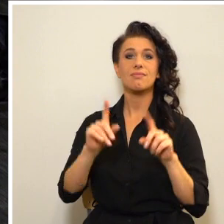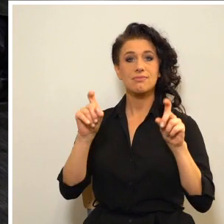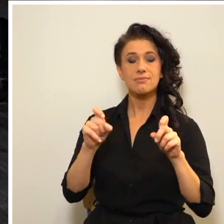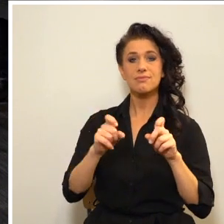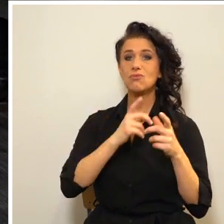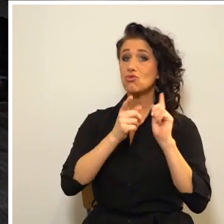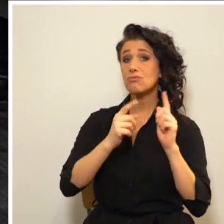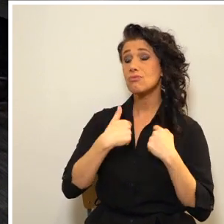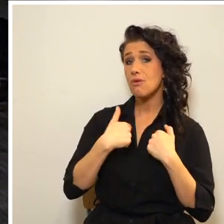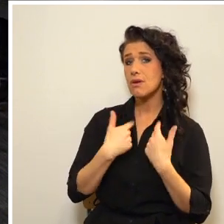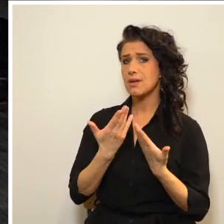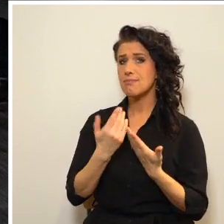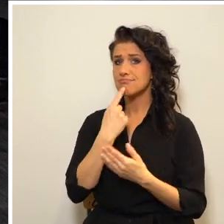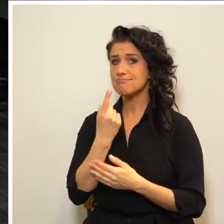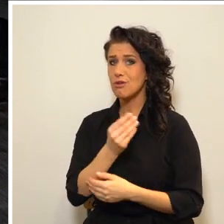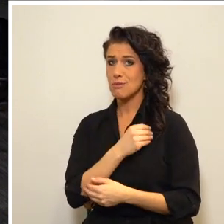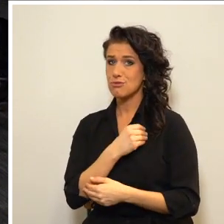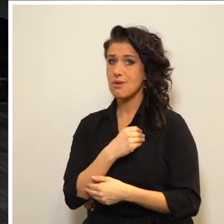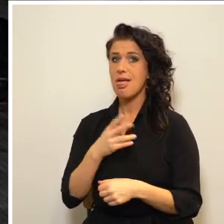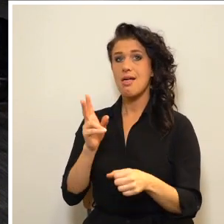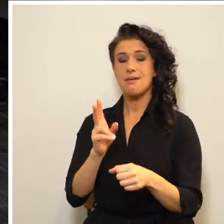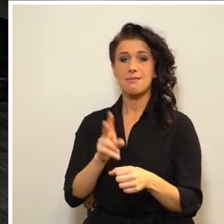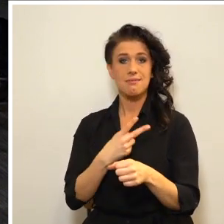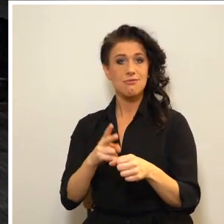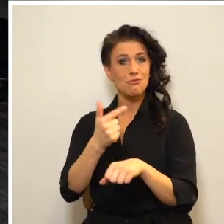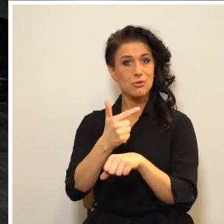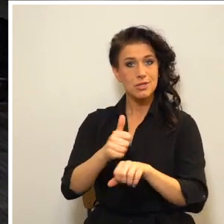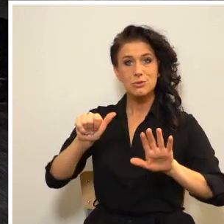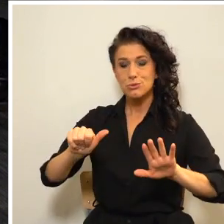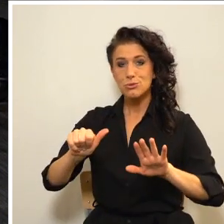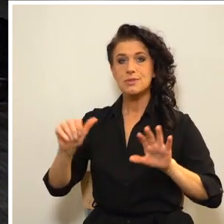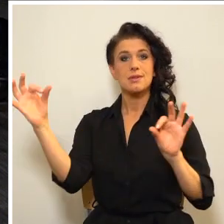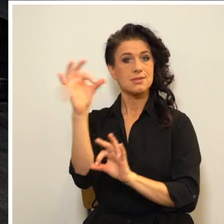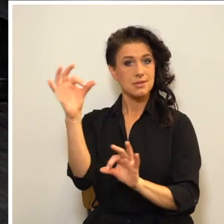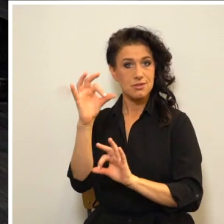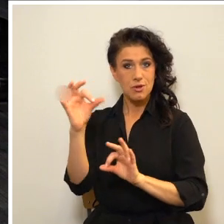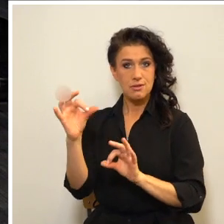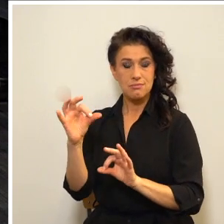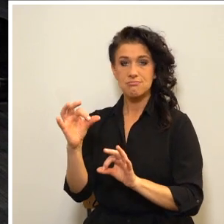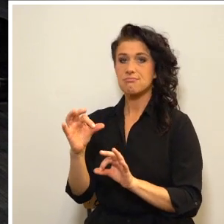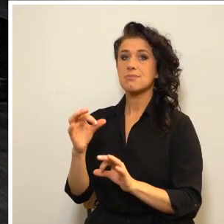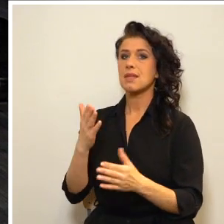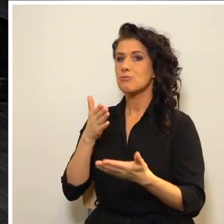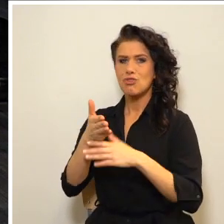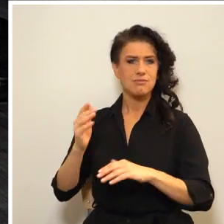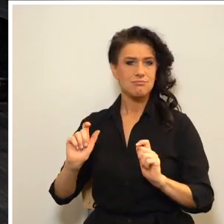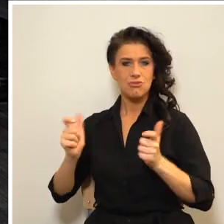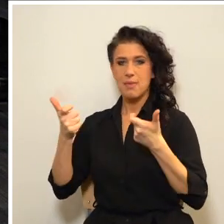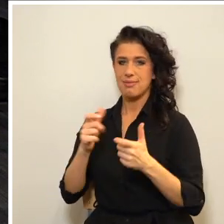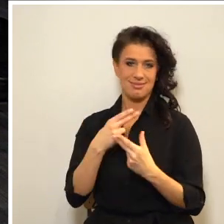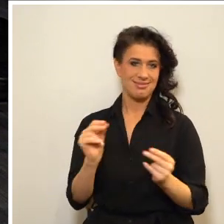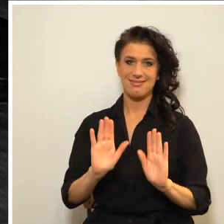naszą rozmowę przyznam że data 26 styczeń To nie jest data przypadkowa dla